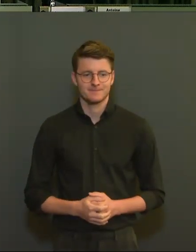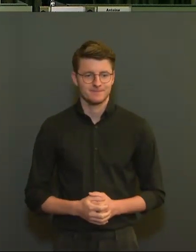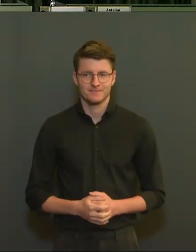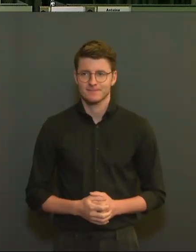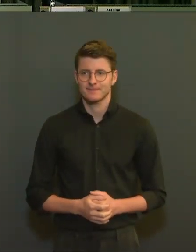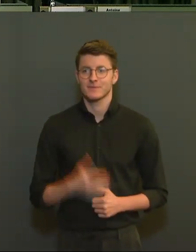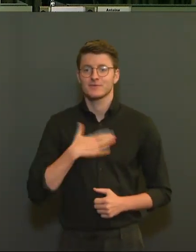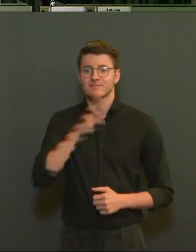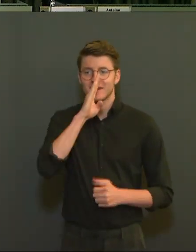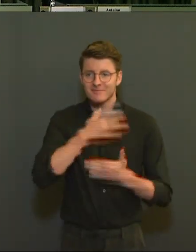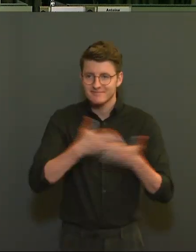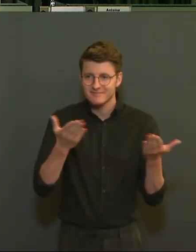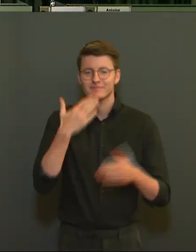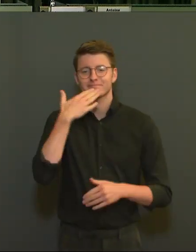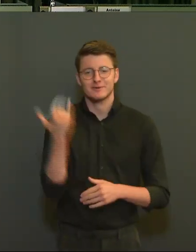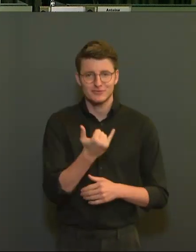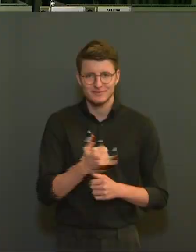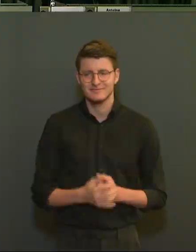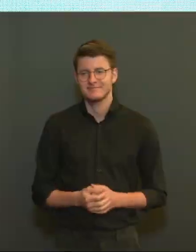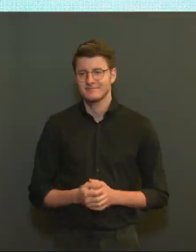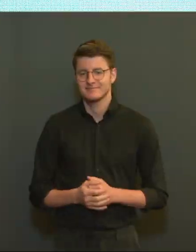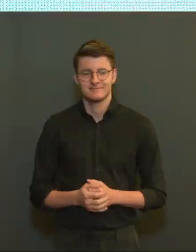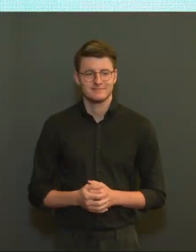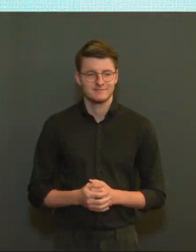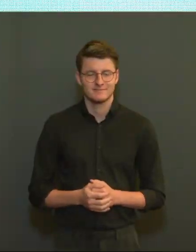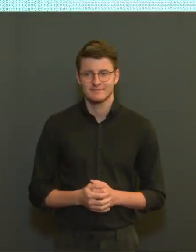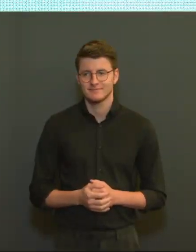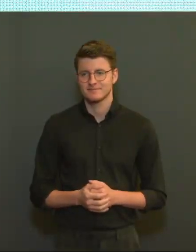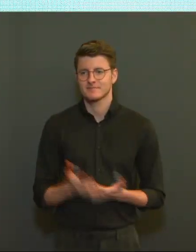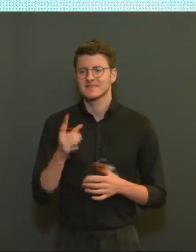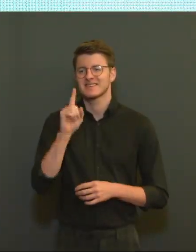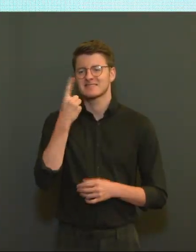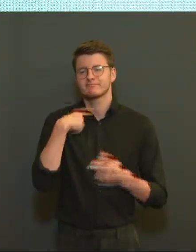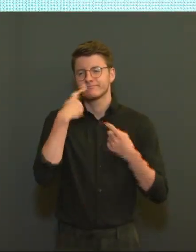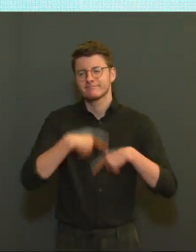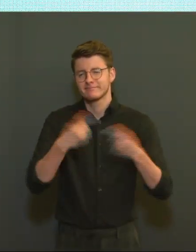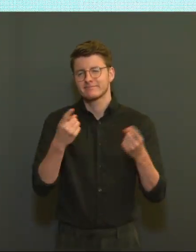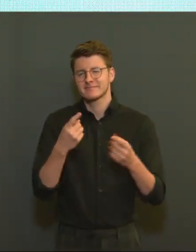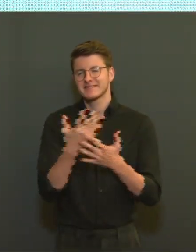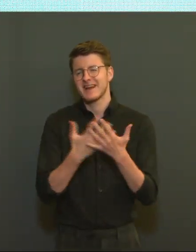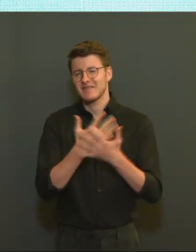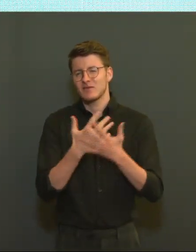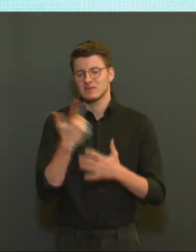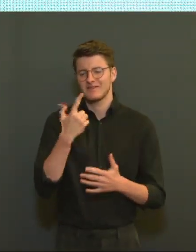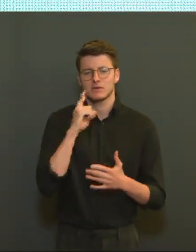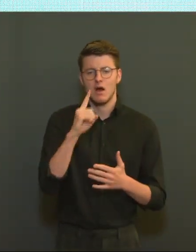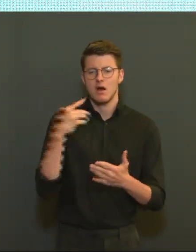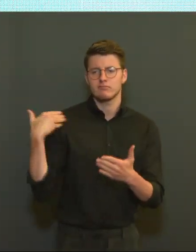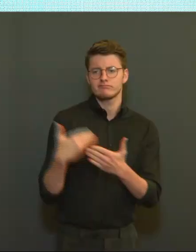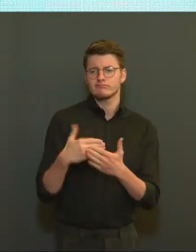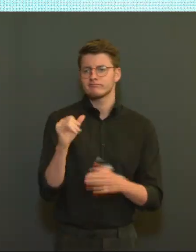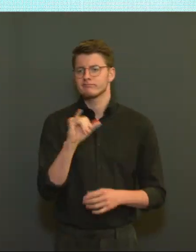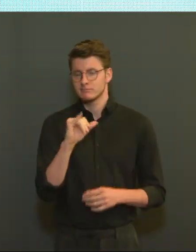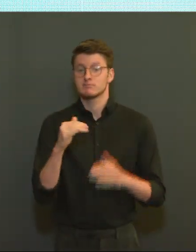Goedemiddag iedereen, bonjour tout le monde. We beginnen met een overzicht van de cijfers van de voorbije 7 dagen en nadien ook